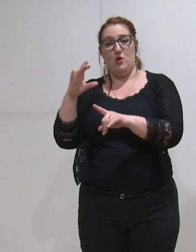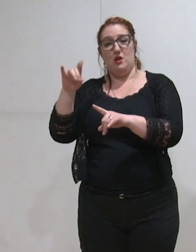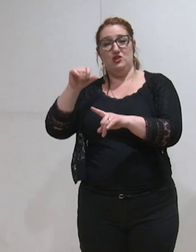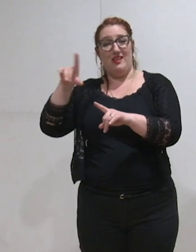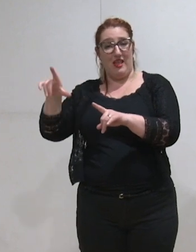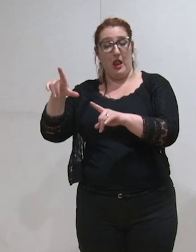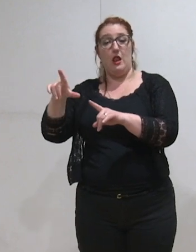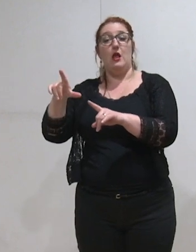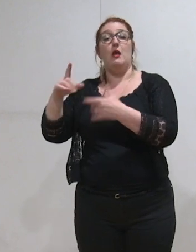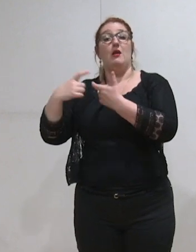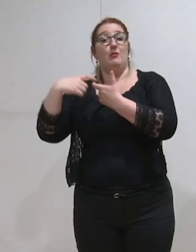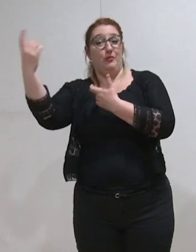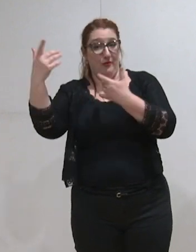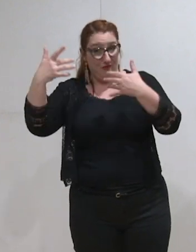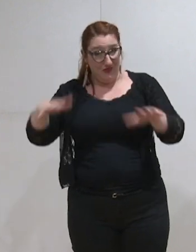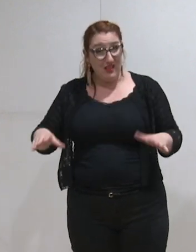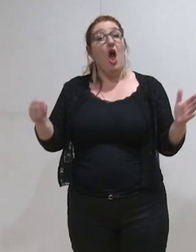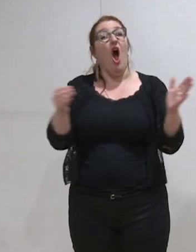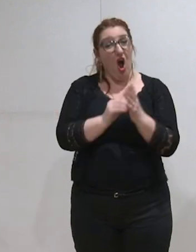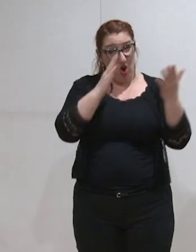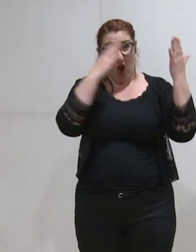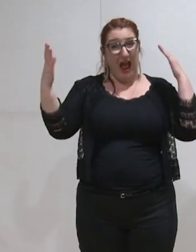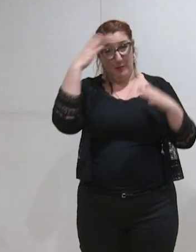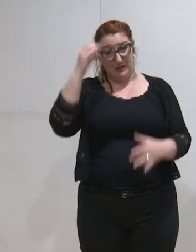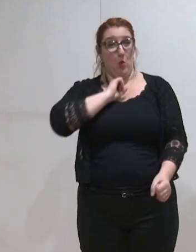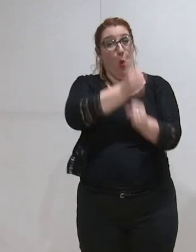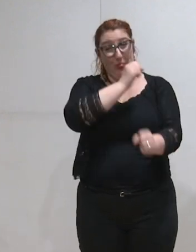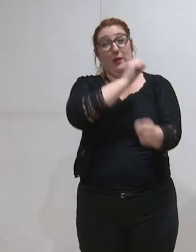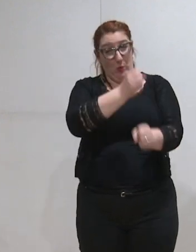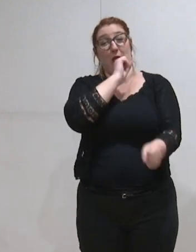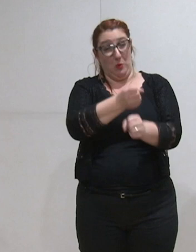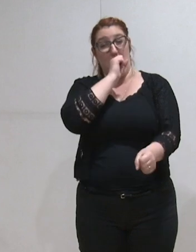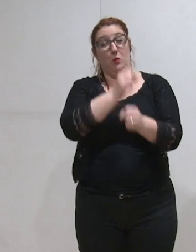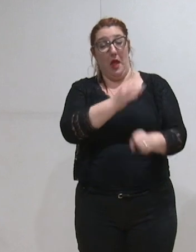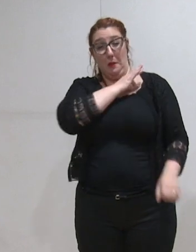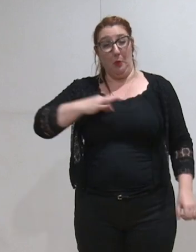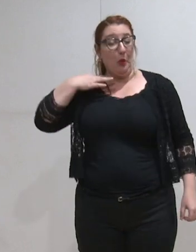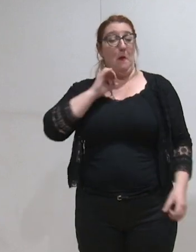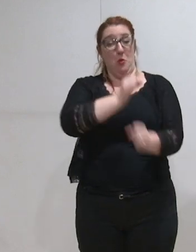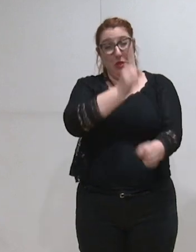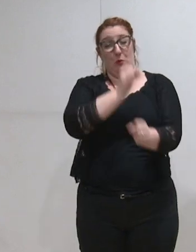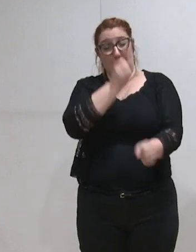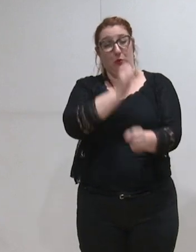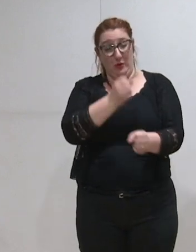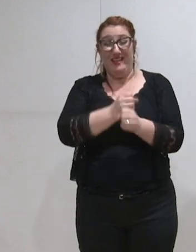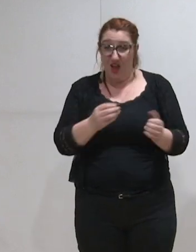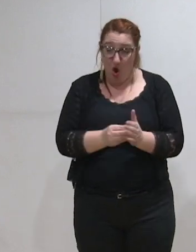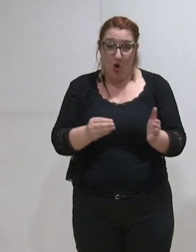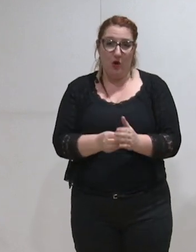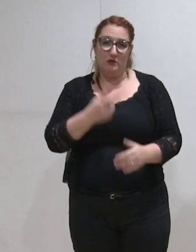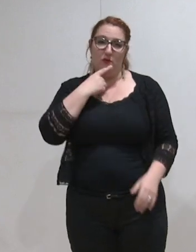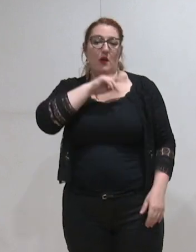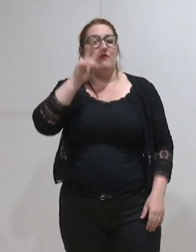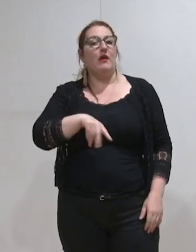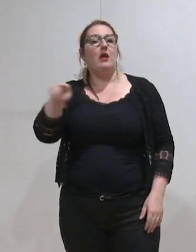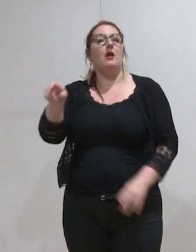été condamné encore par les prudhommes donc faut pas tout lui faire